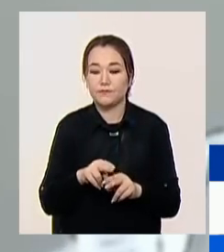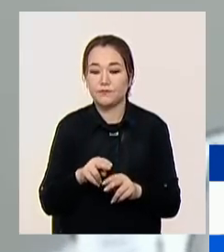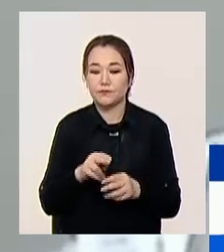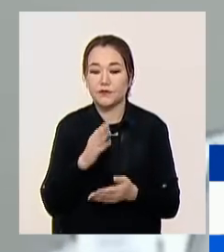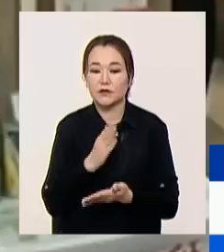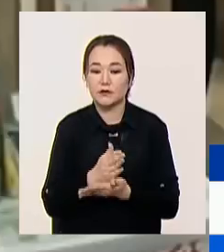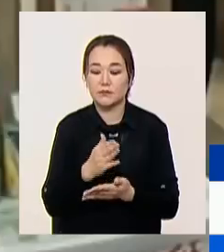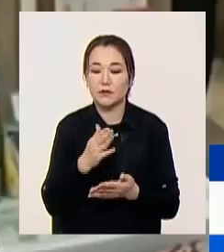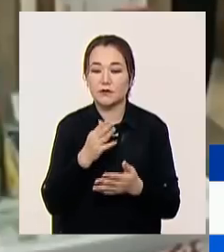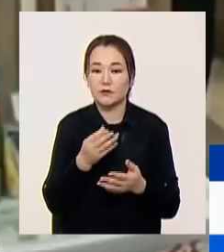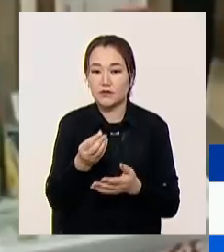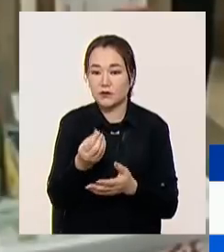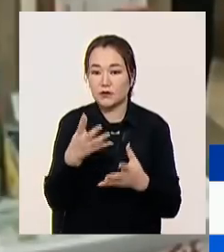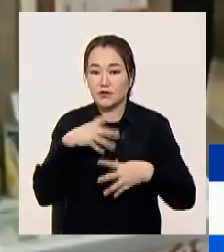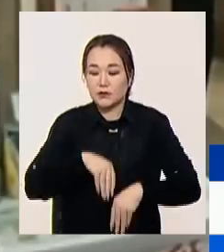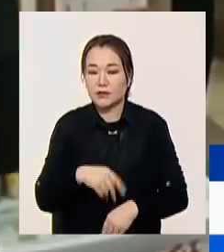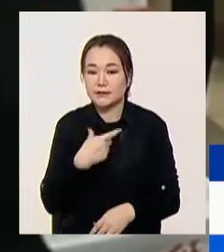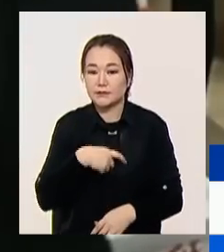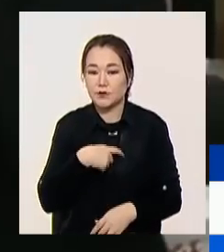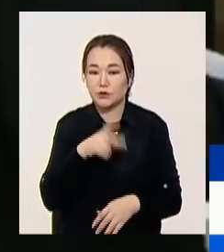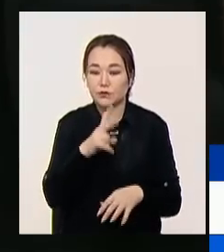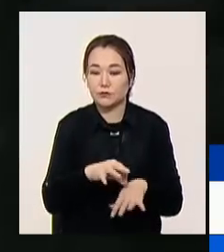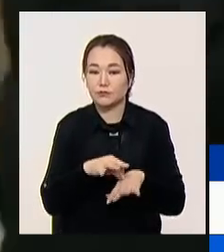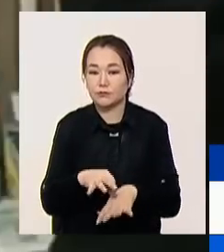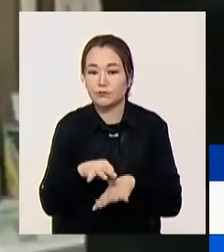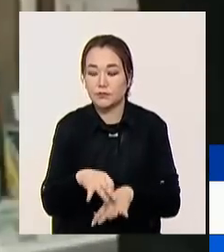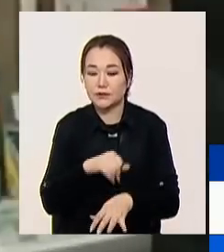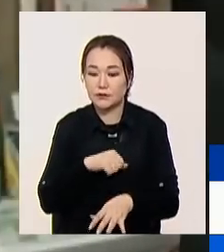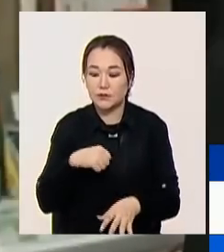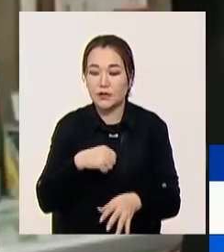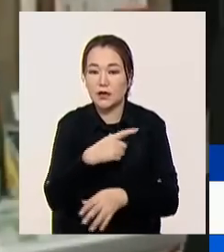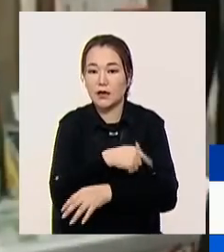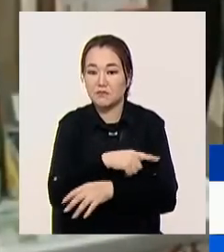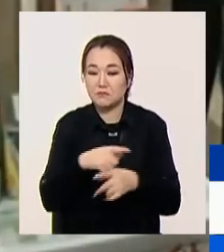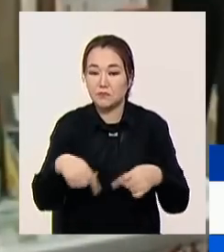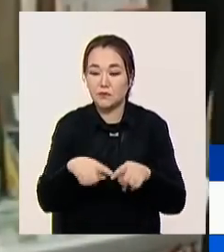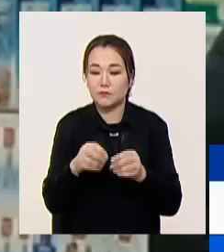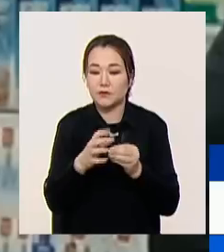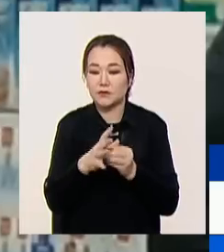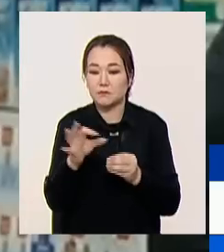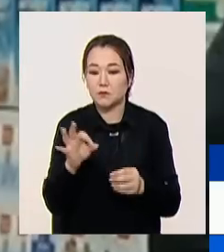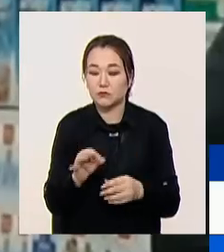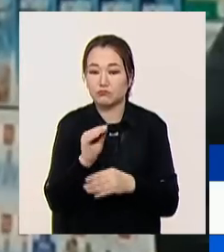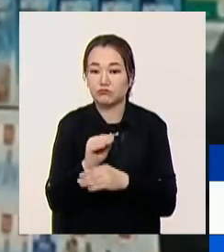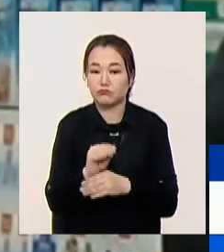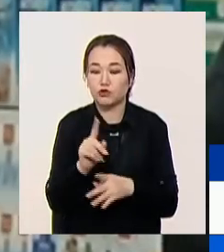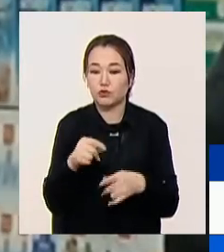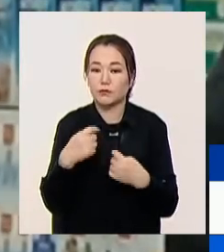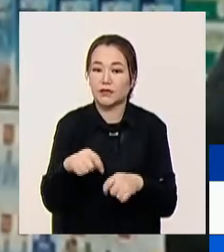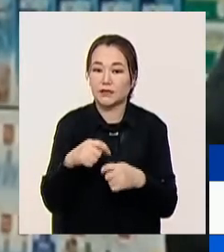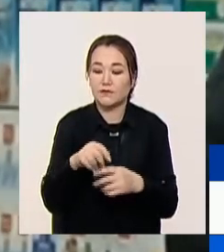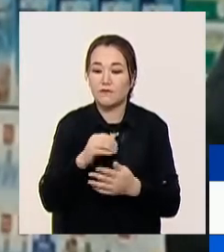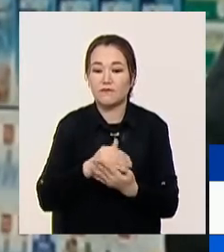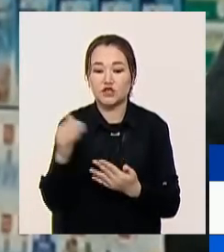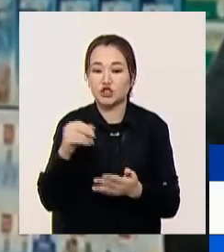имеют посредники. По словам специалистов, накрутка самих аптек всего около 15%. Из-за того, что продавать выше предельных